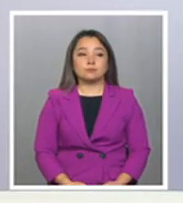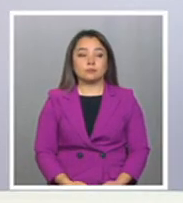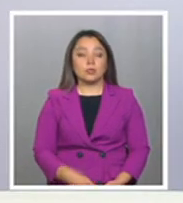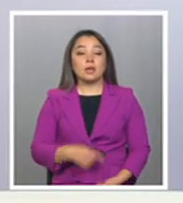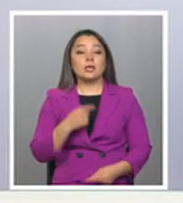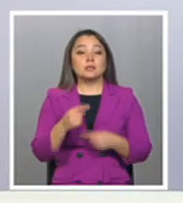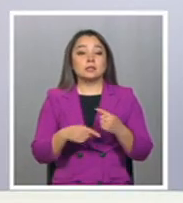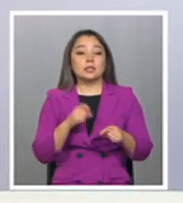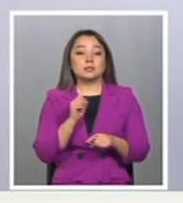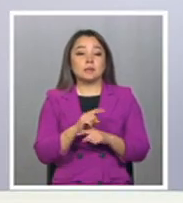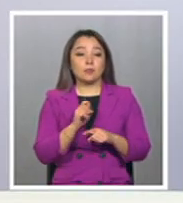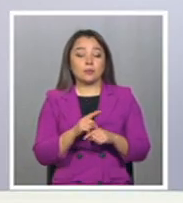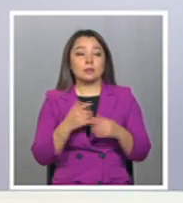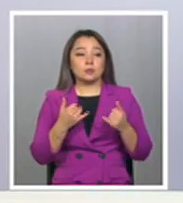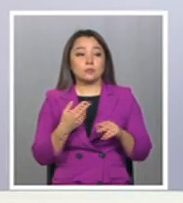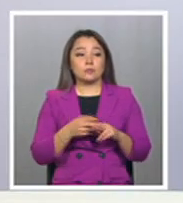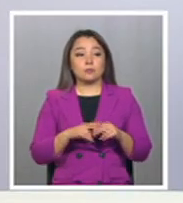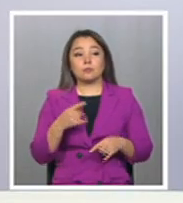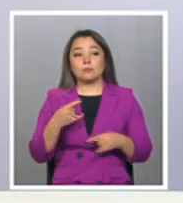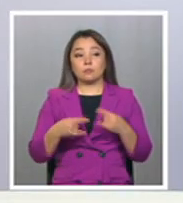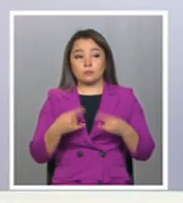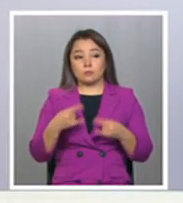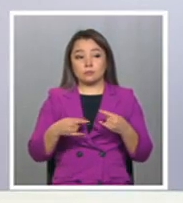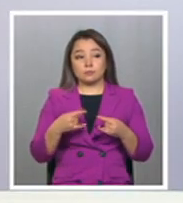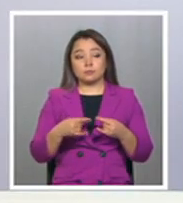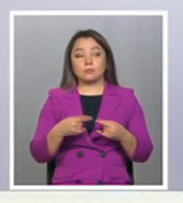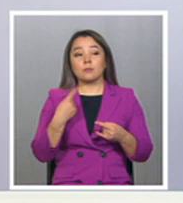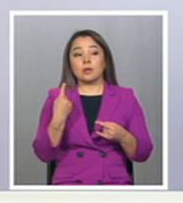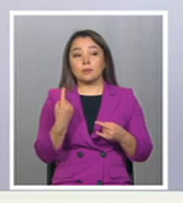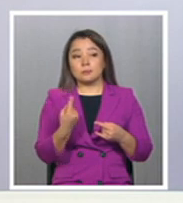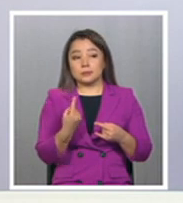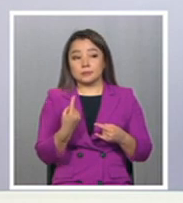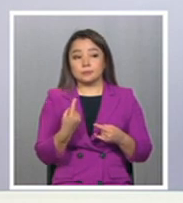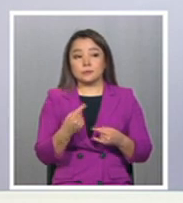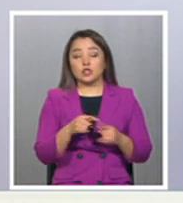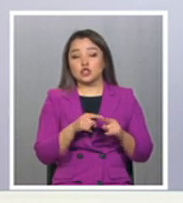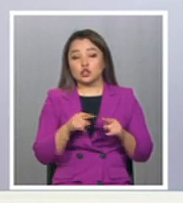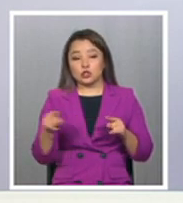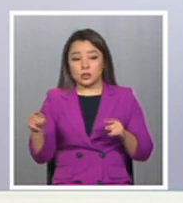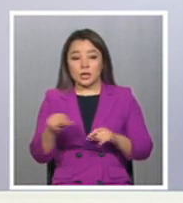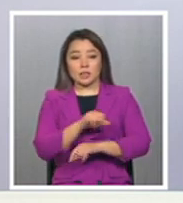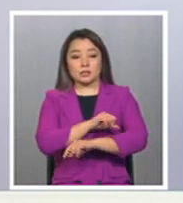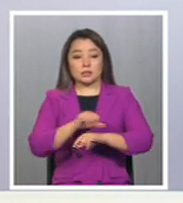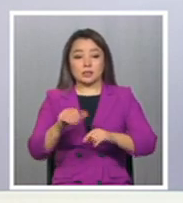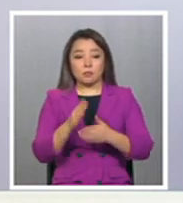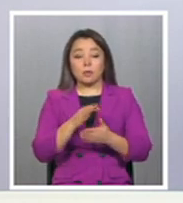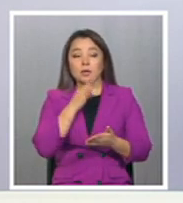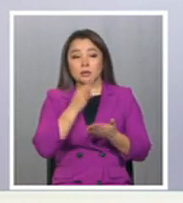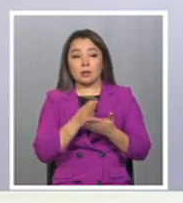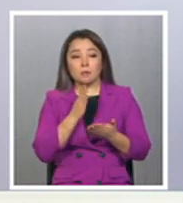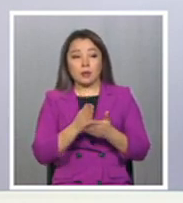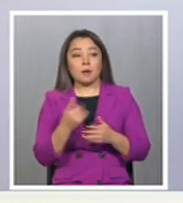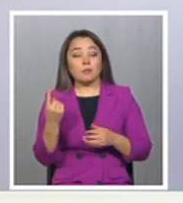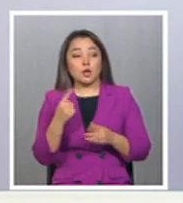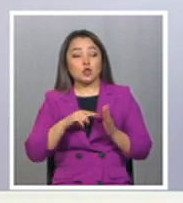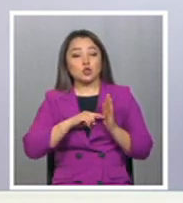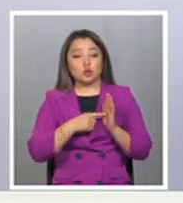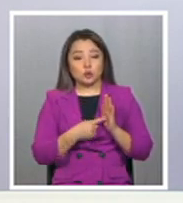тапсырма. Балалар, экранда бір сызғыш бар деп елестетейік. Бірінші